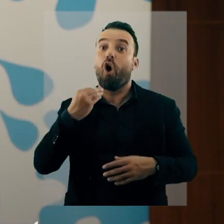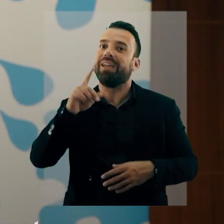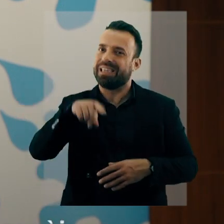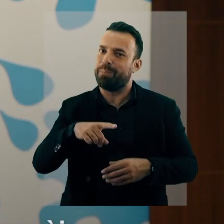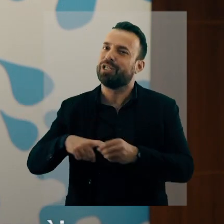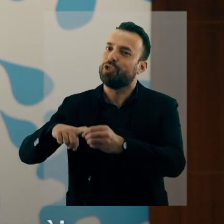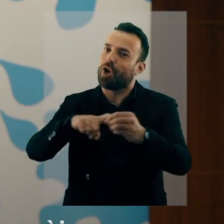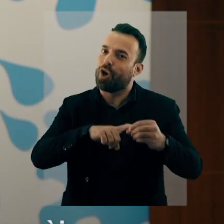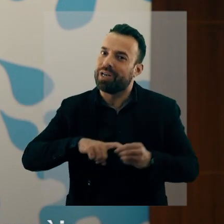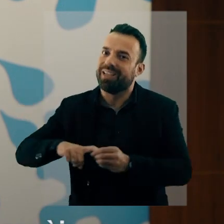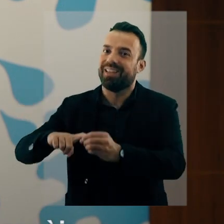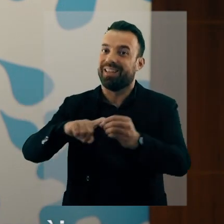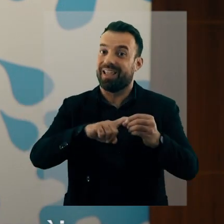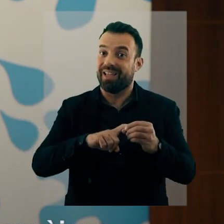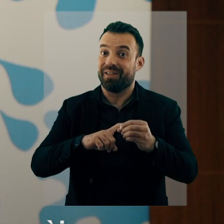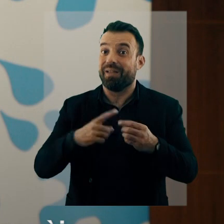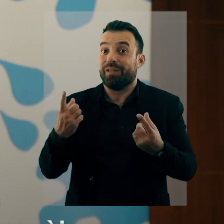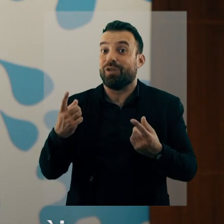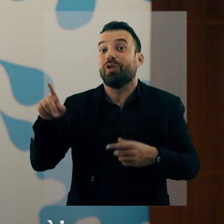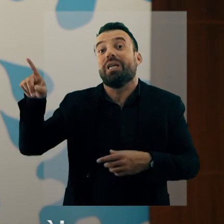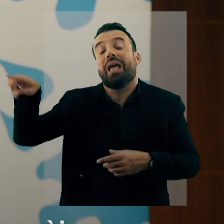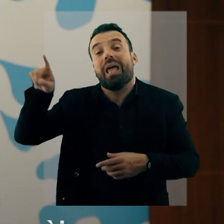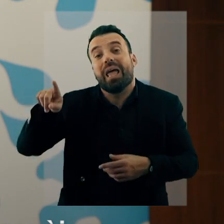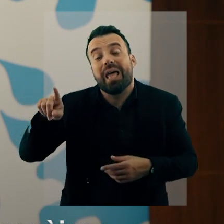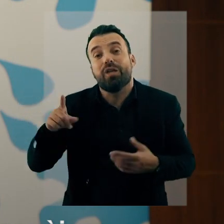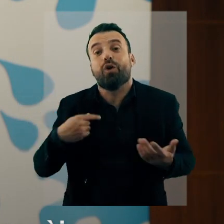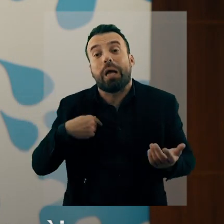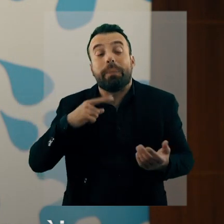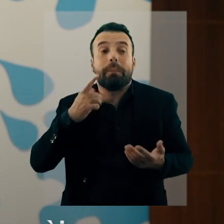part solidària, altruista dels joves que realment